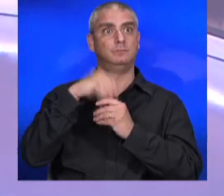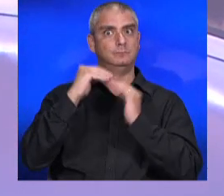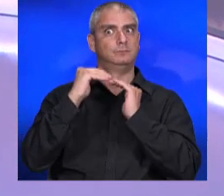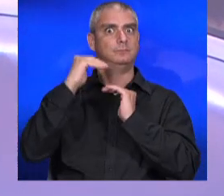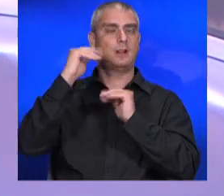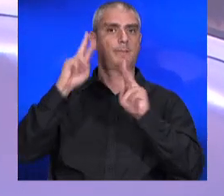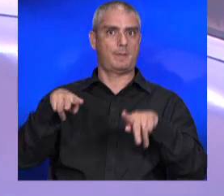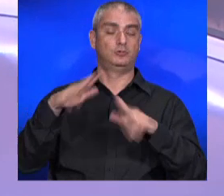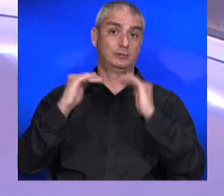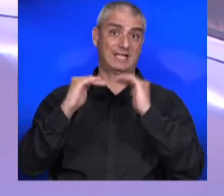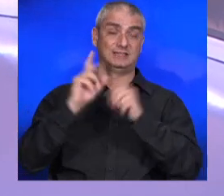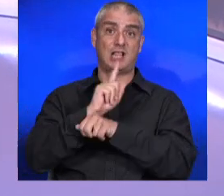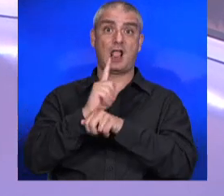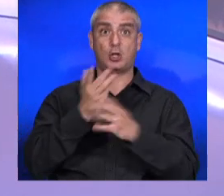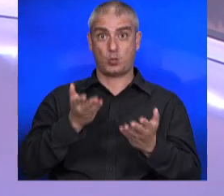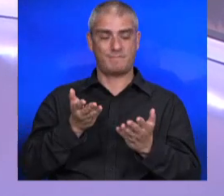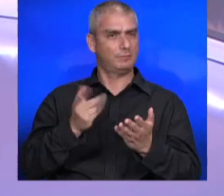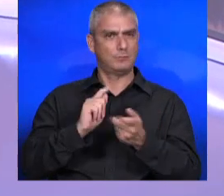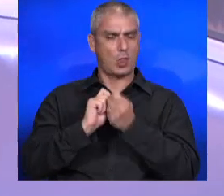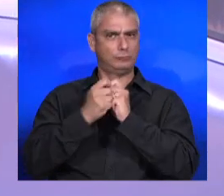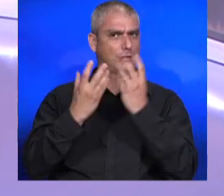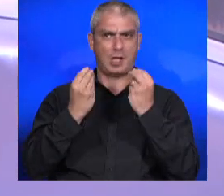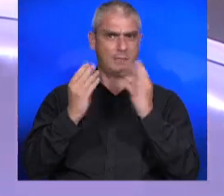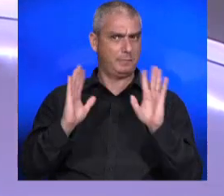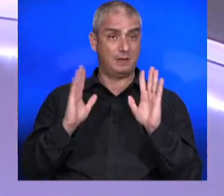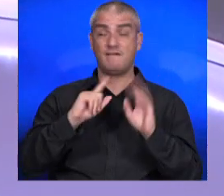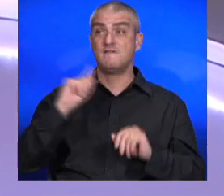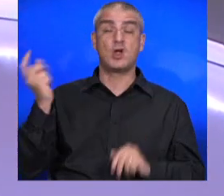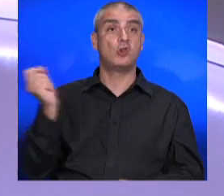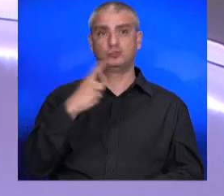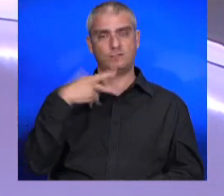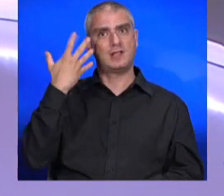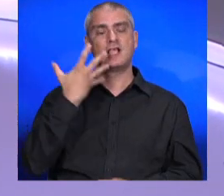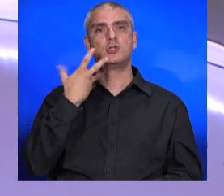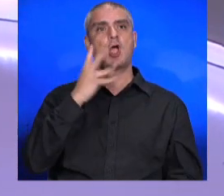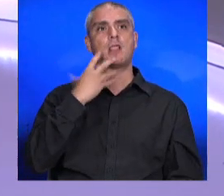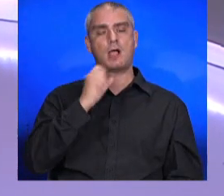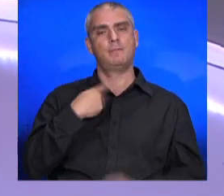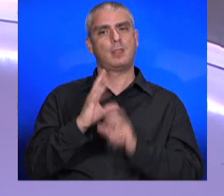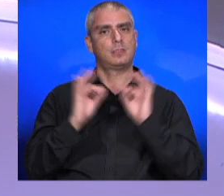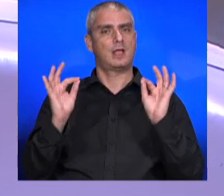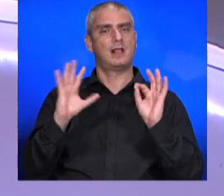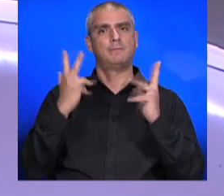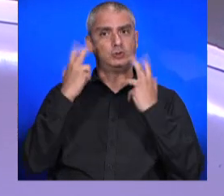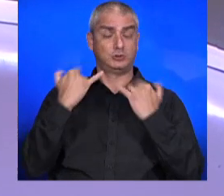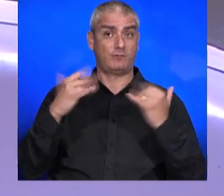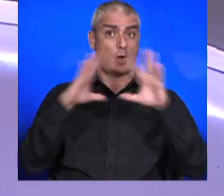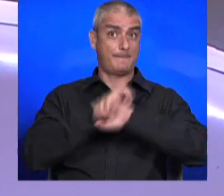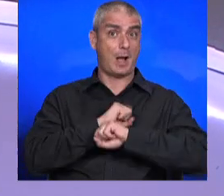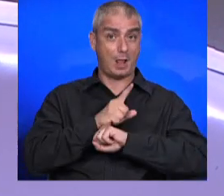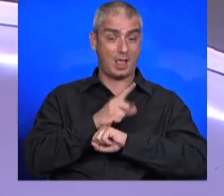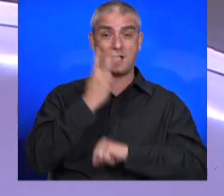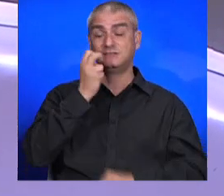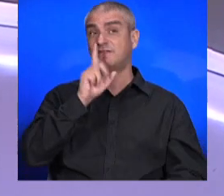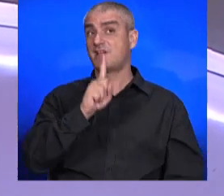לתקופה. זה לא ישתנה הרבה מחר, וכל השבוע הזה עתיד להיות חם מהרגיל. בואו נתחיל קודם כל עם מה שצפוי לנו הלילה. 21 עד